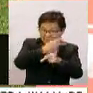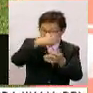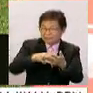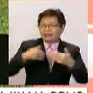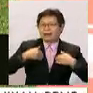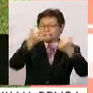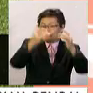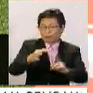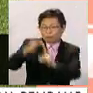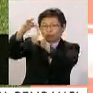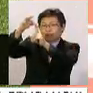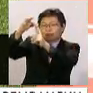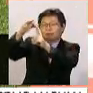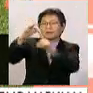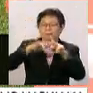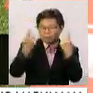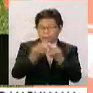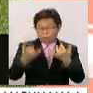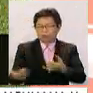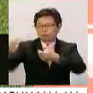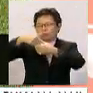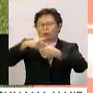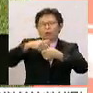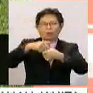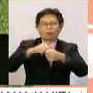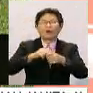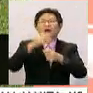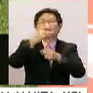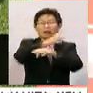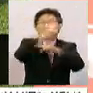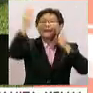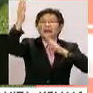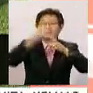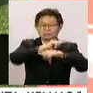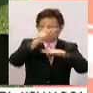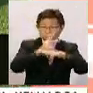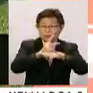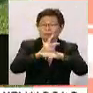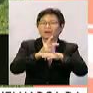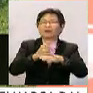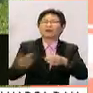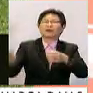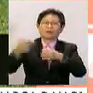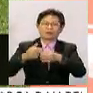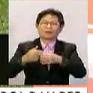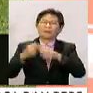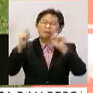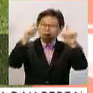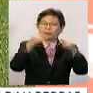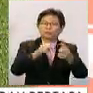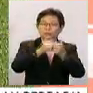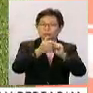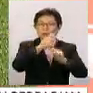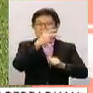beberapa tonggak utama pasukan yang kini bersama skuad bawah 23 tahun kebangsaan menghadapi kejohanan Sukan Asia 2018